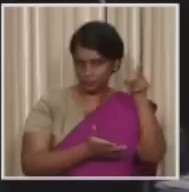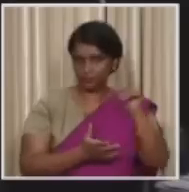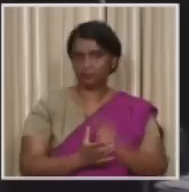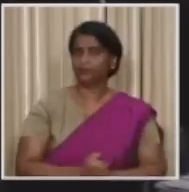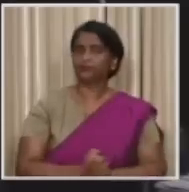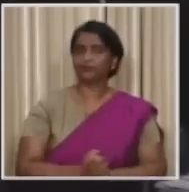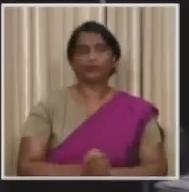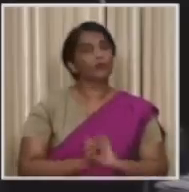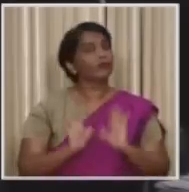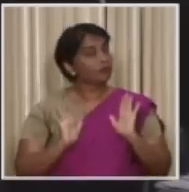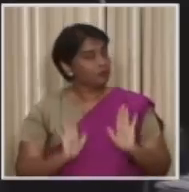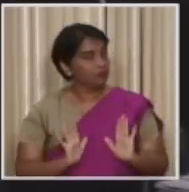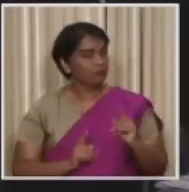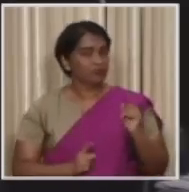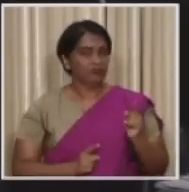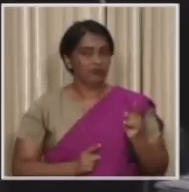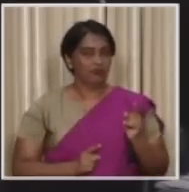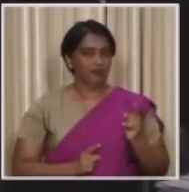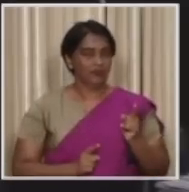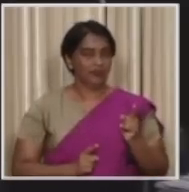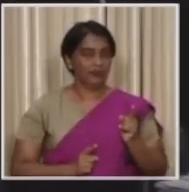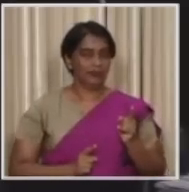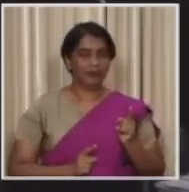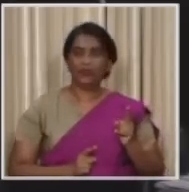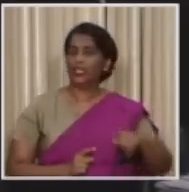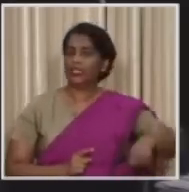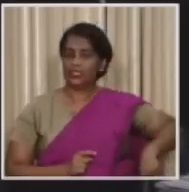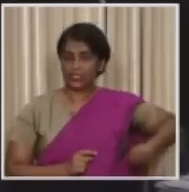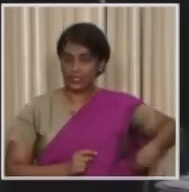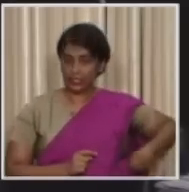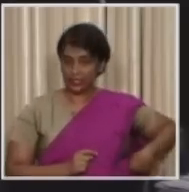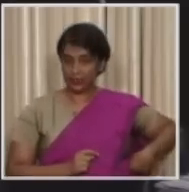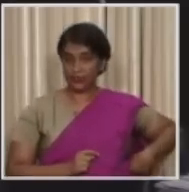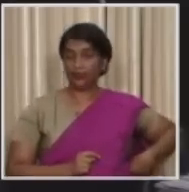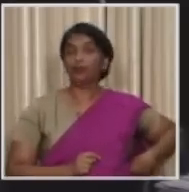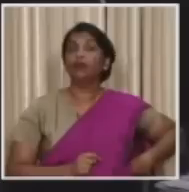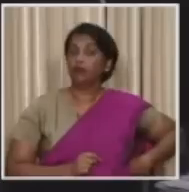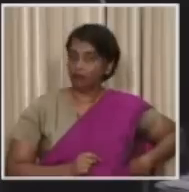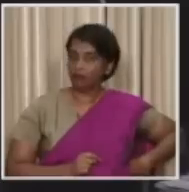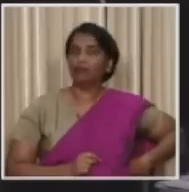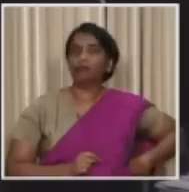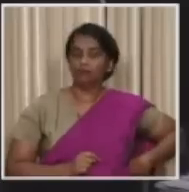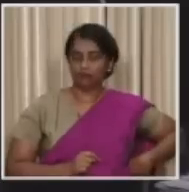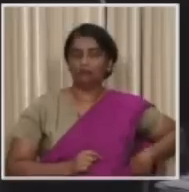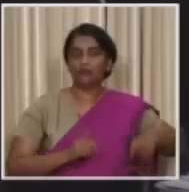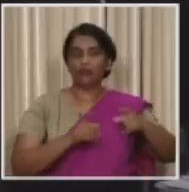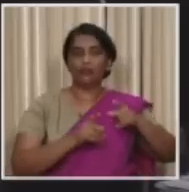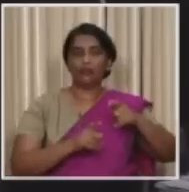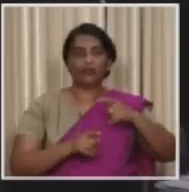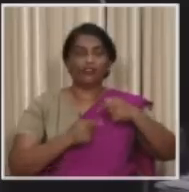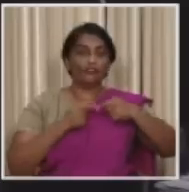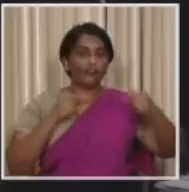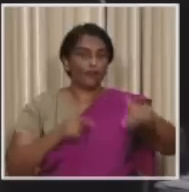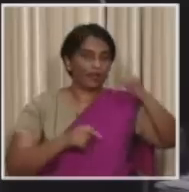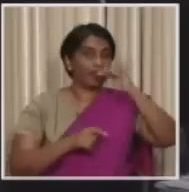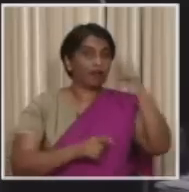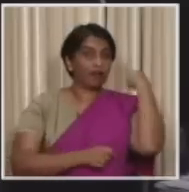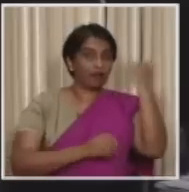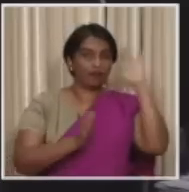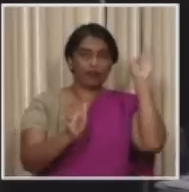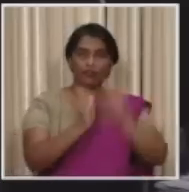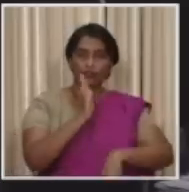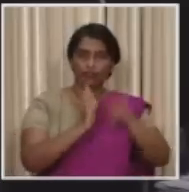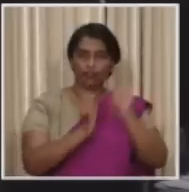එතකොට දැන් සෙනසුරාදා තමයි විපක්ෂයේ අයගේ කතා කපලා හතාමාට